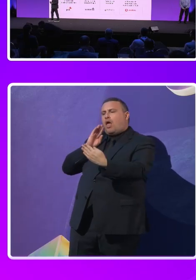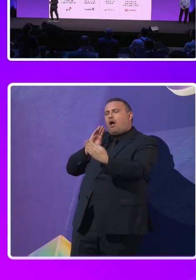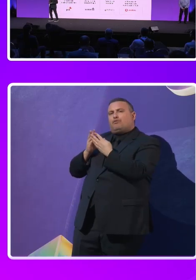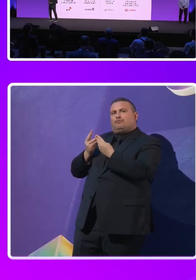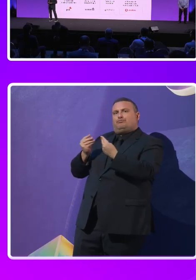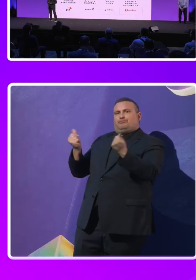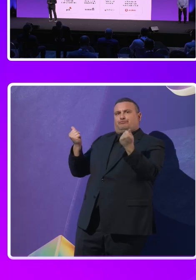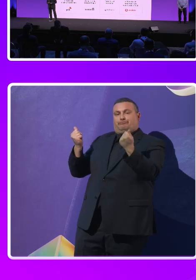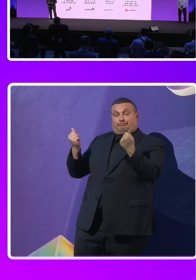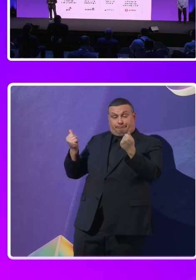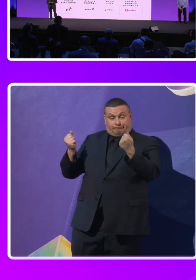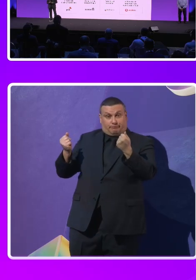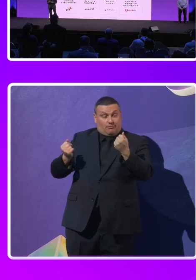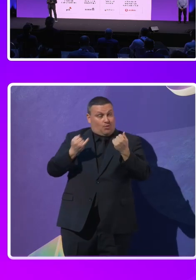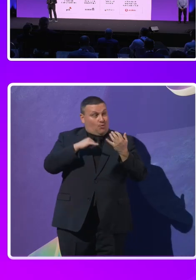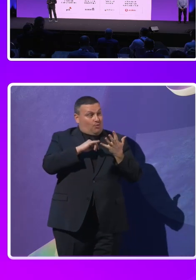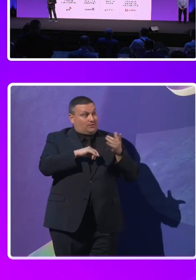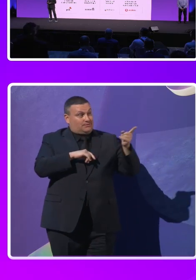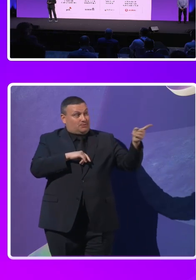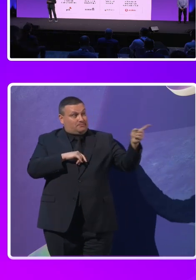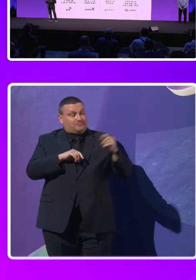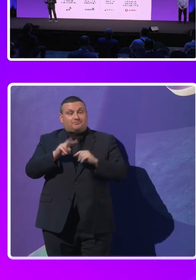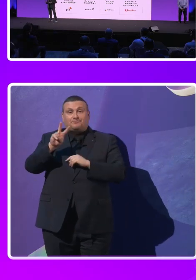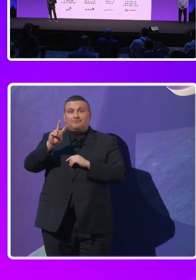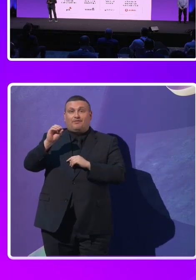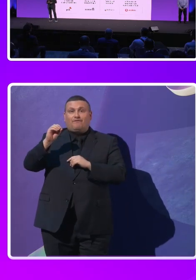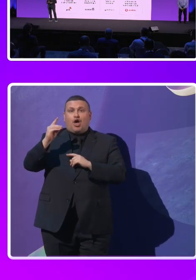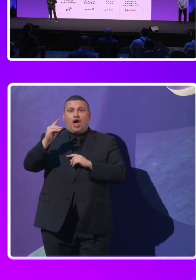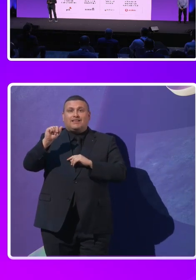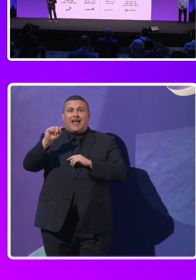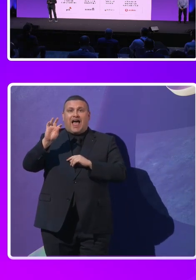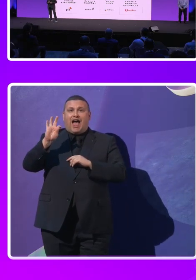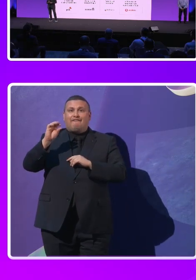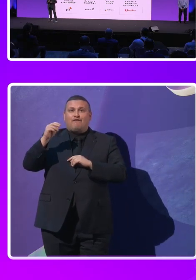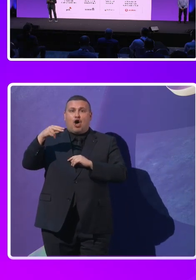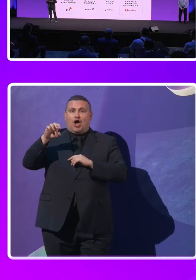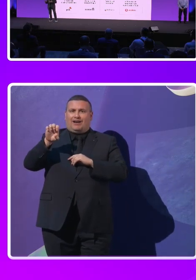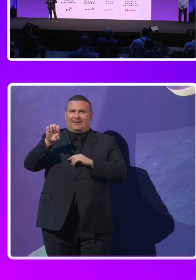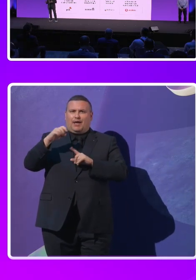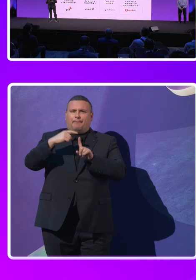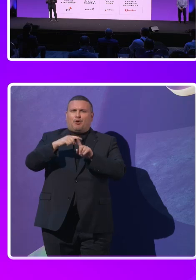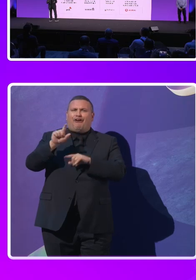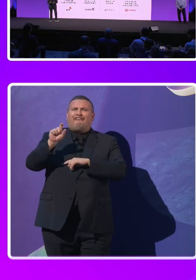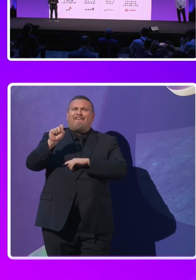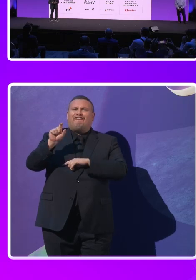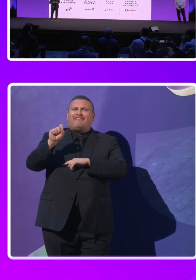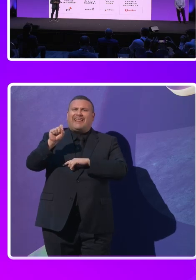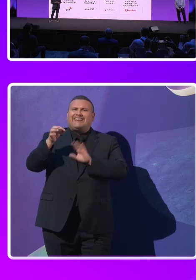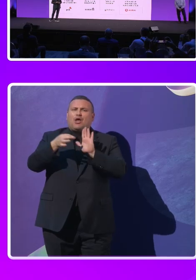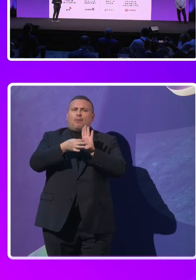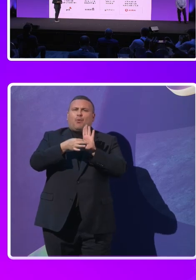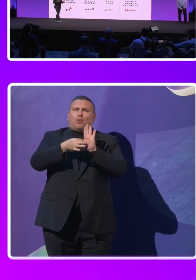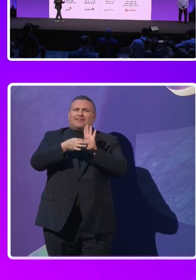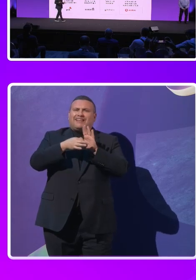Vodafone Vodafone è riuscita a crescere di più 20 punti nel Net promoter Score che come sapete